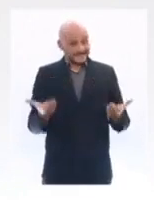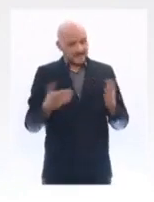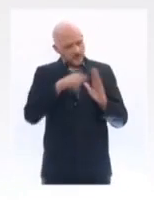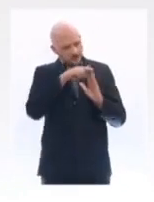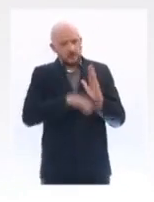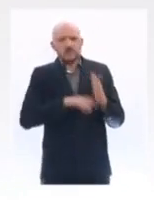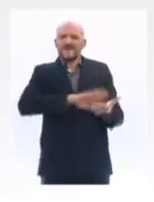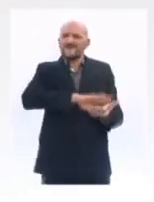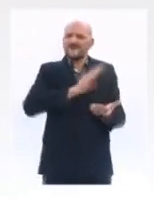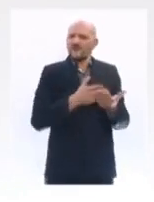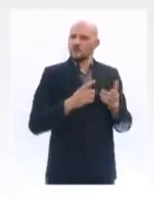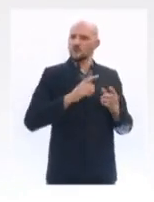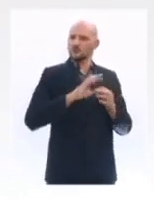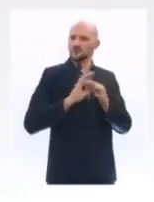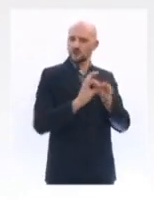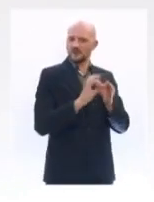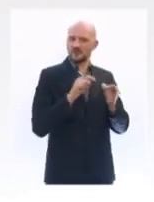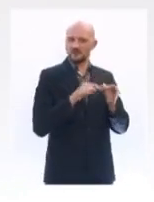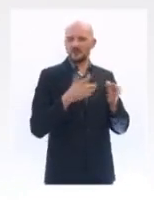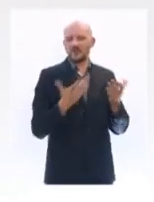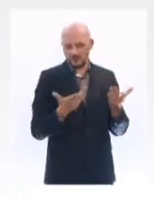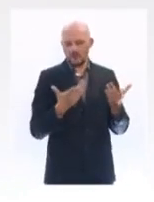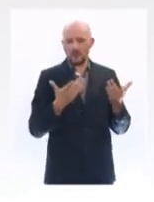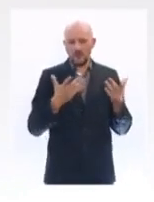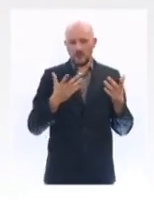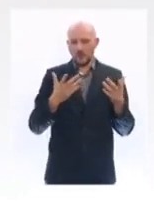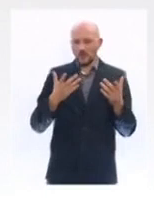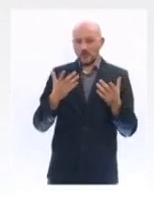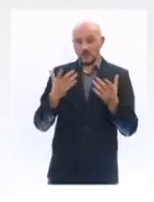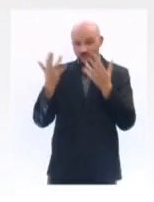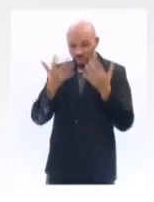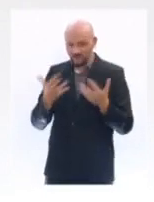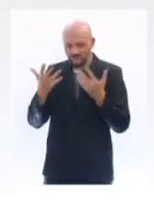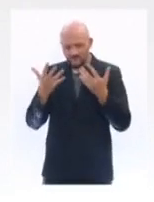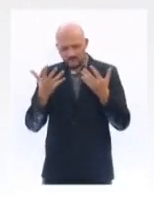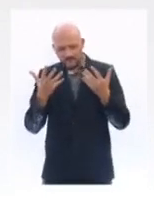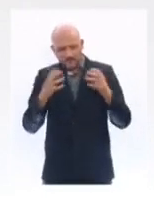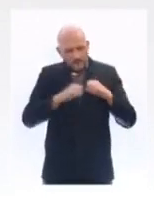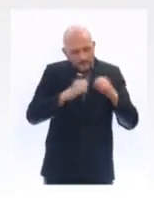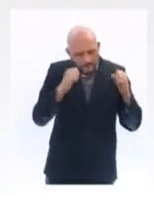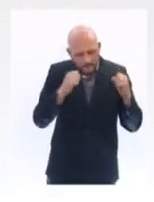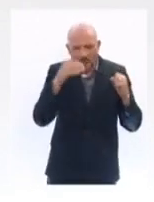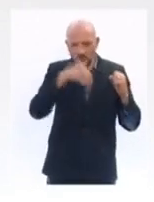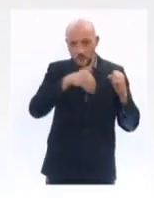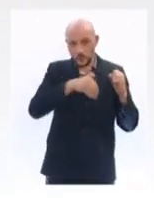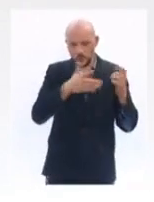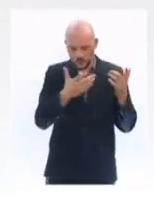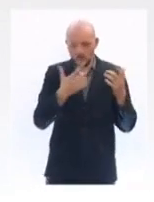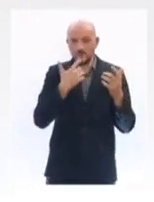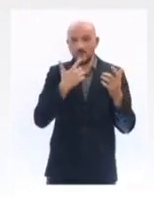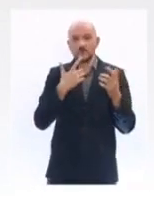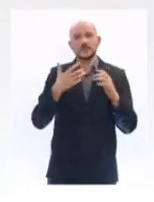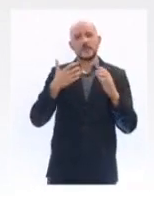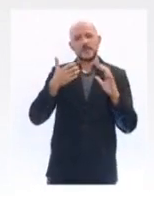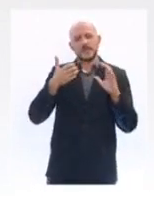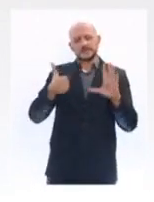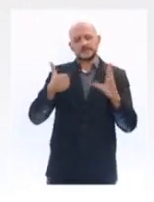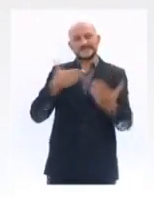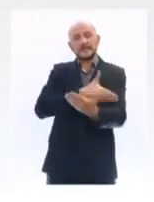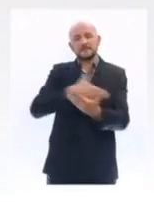dépenser autant sur le fonds de solidarité que tout ce que nous avions dépensé pour ce même fonds depuis le mois de mars. C'est